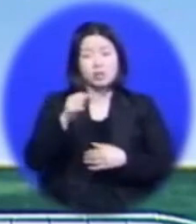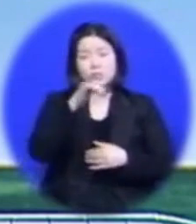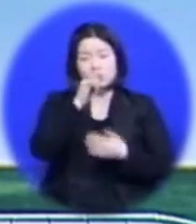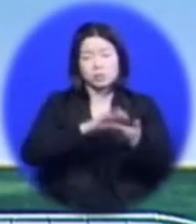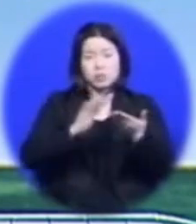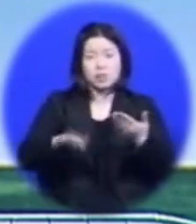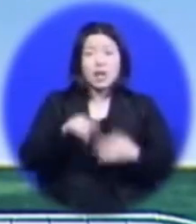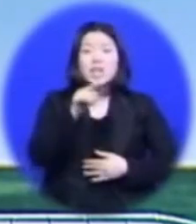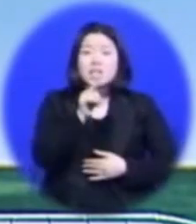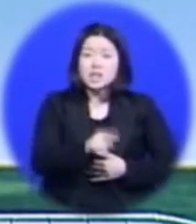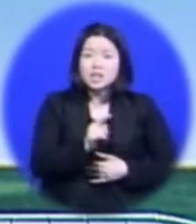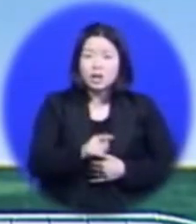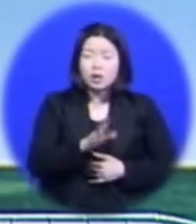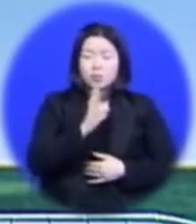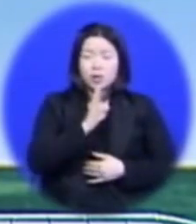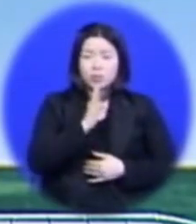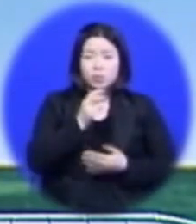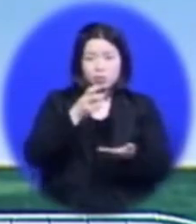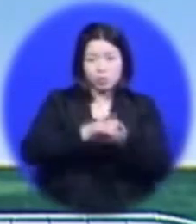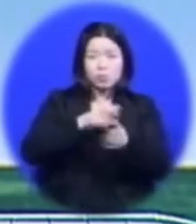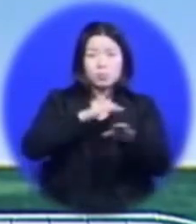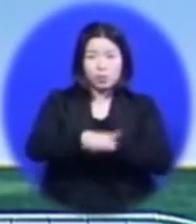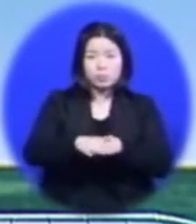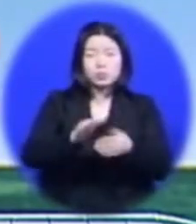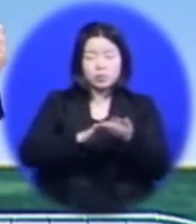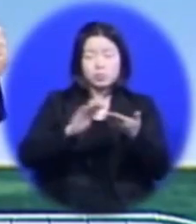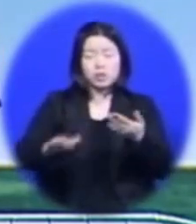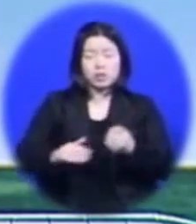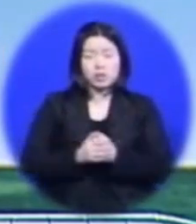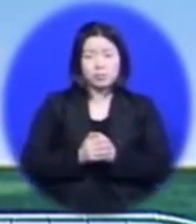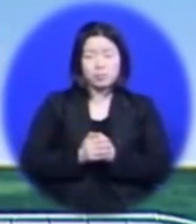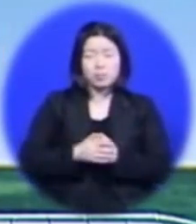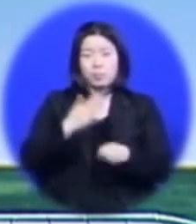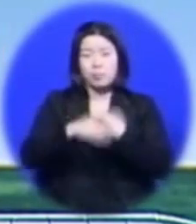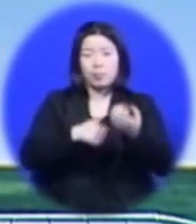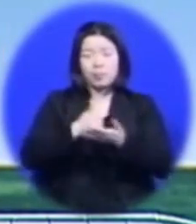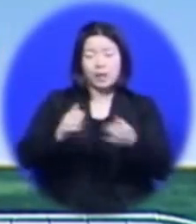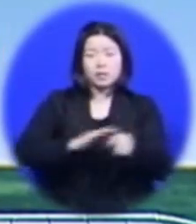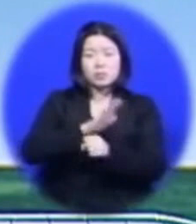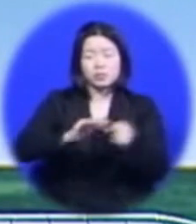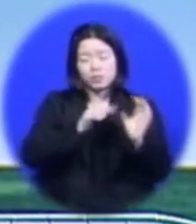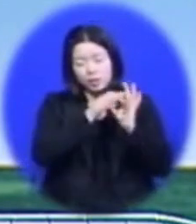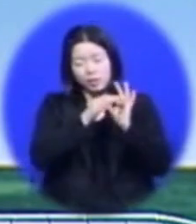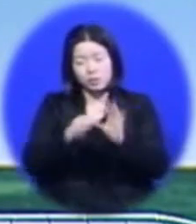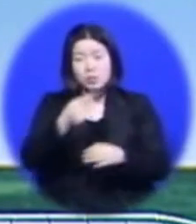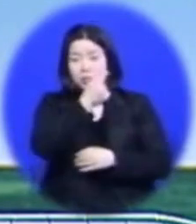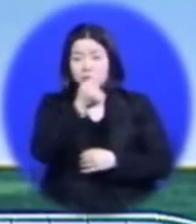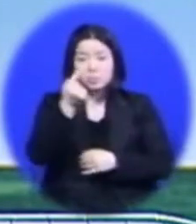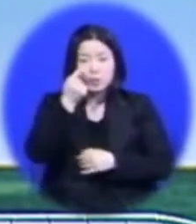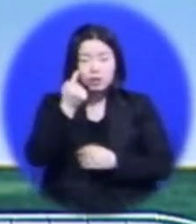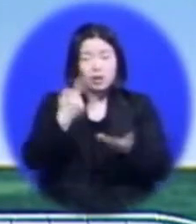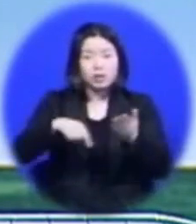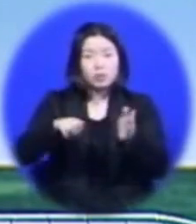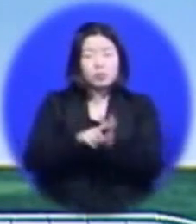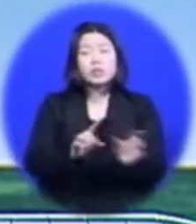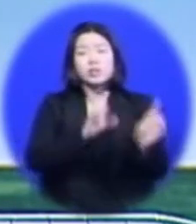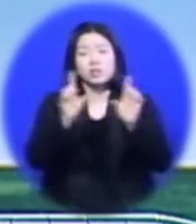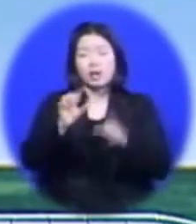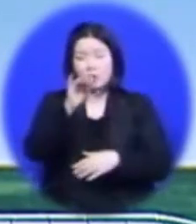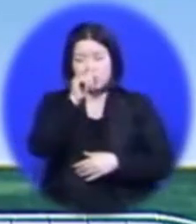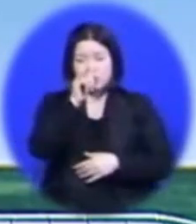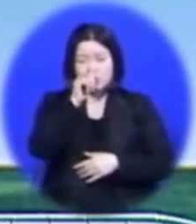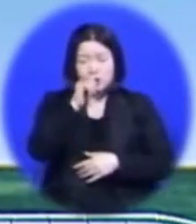이게 율법주의예요. 하나님의 사랑을 끊임없이 증명해 보이려고 사는 거예요. 그러니까